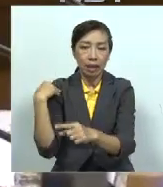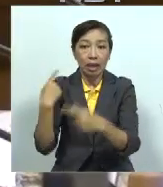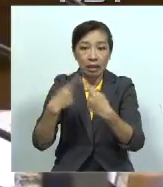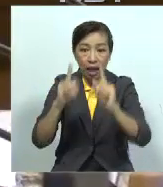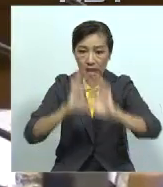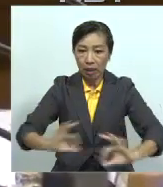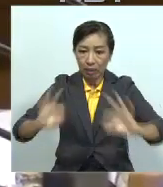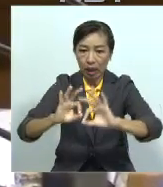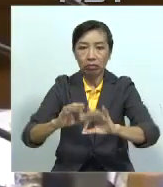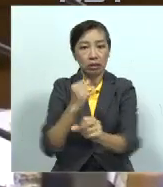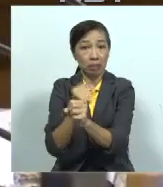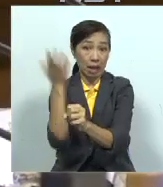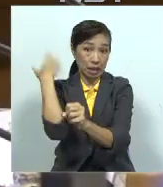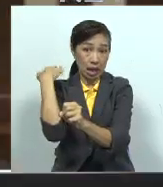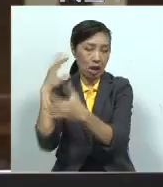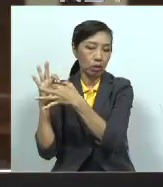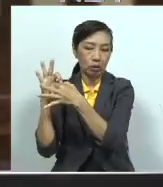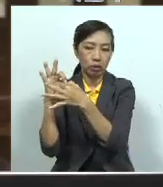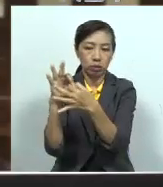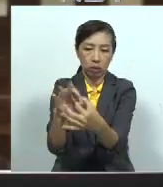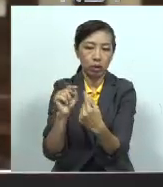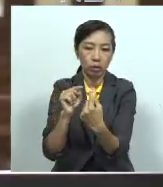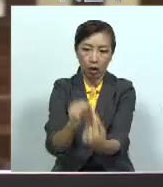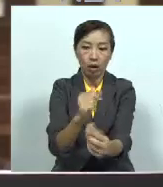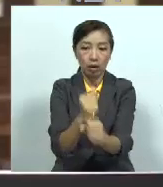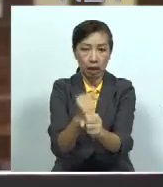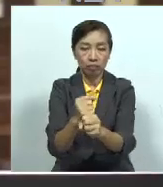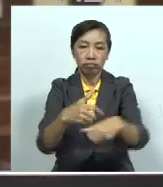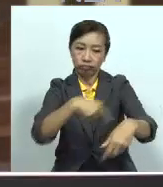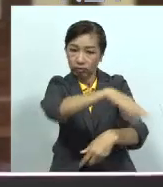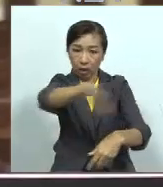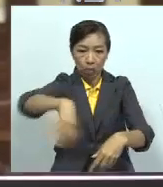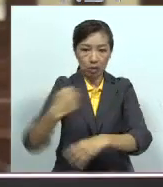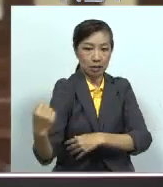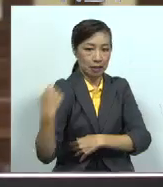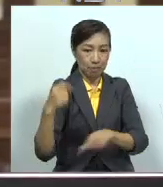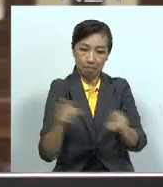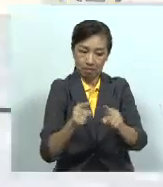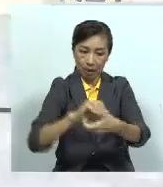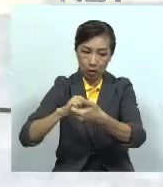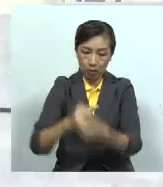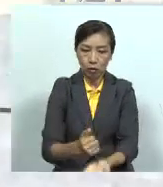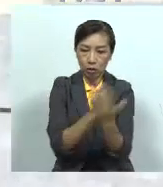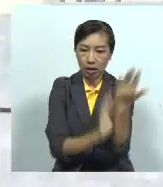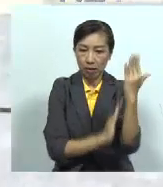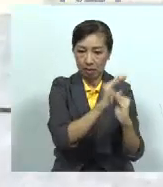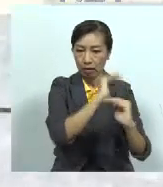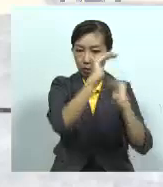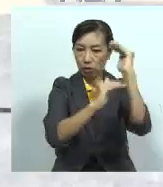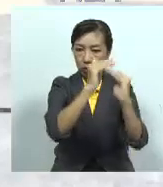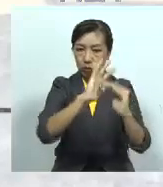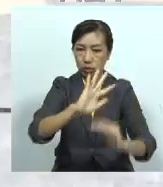านเน้นสารงานเดิมที่มีอยู่แล้วโดยหวังว่าทุกคนจะเข้มแข็งไปกับนายกรัฐมนตรีในการทำให้บ้านเมืองเดินหน้าต่อไปด้วย